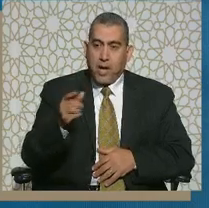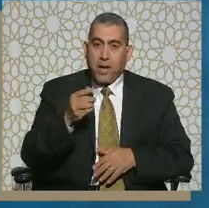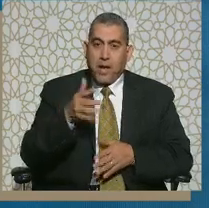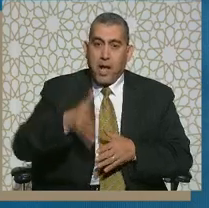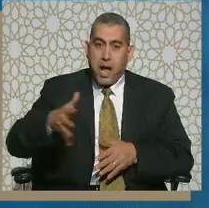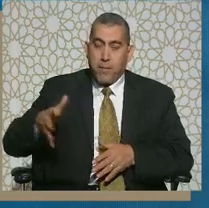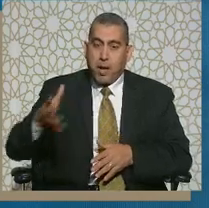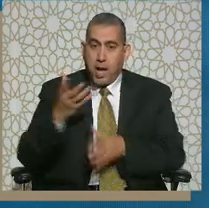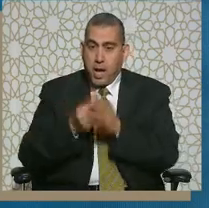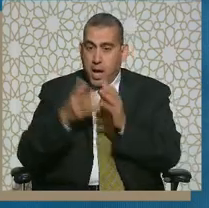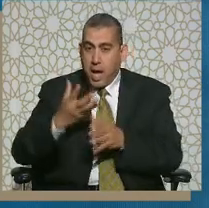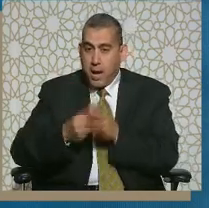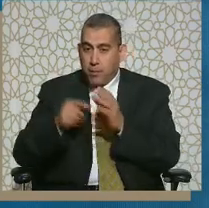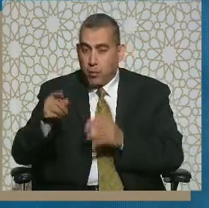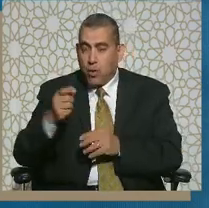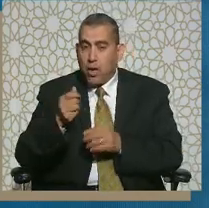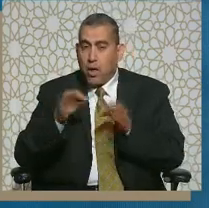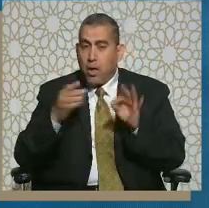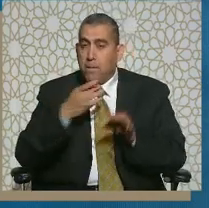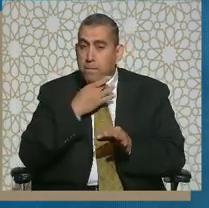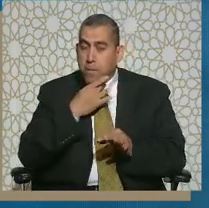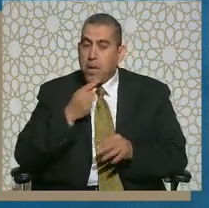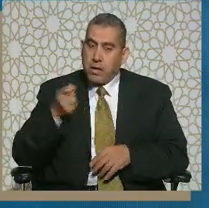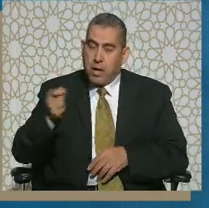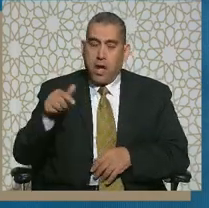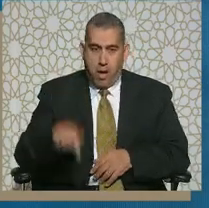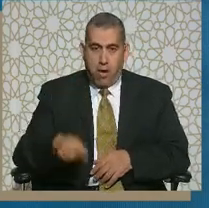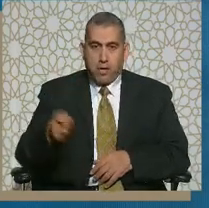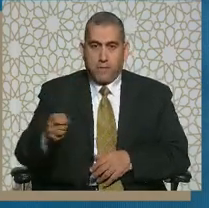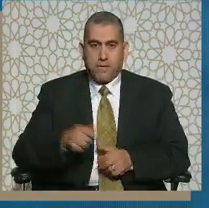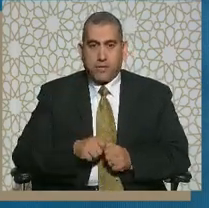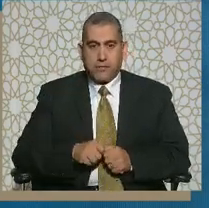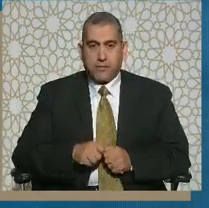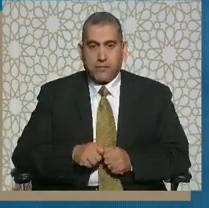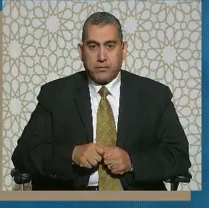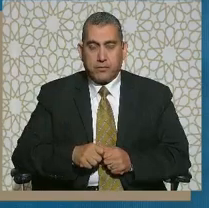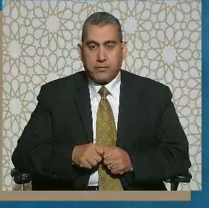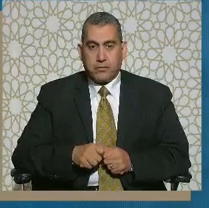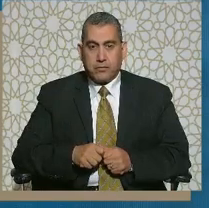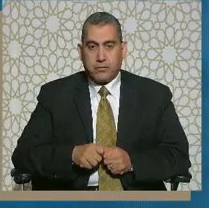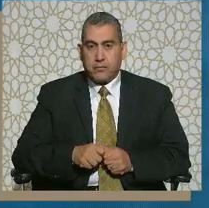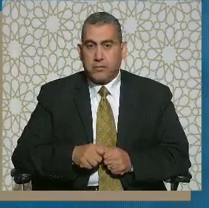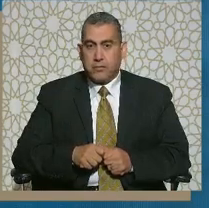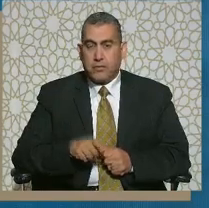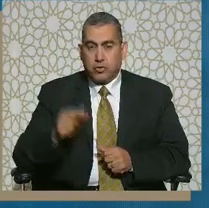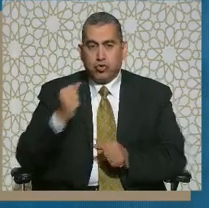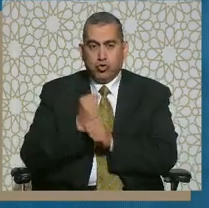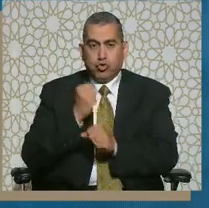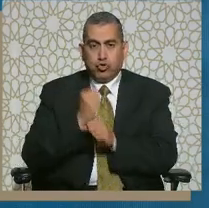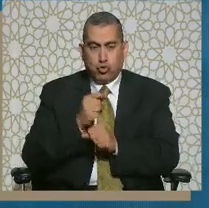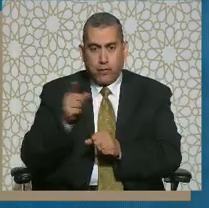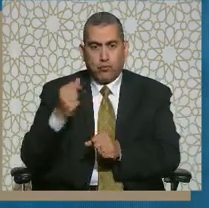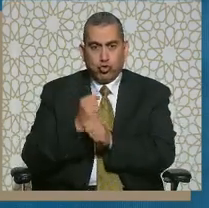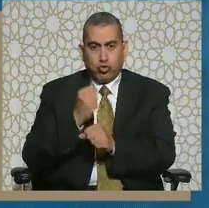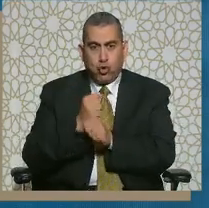لاولاده نعم نعم ينفع اذا كانوا محتاجين نعم هم ب على العالم انهم شغالين